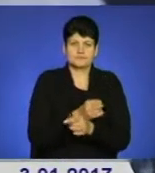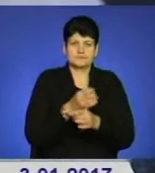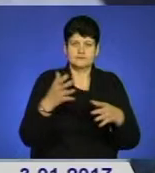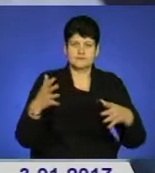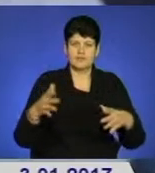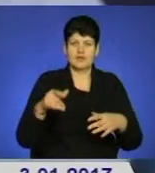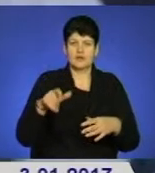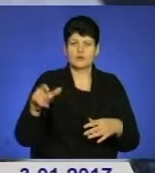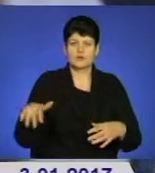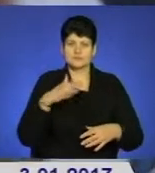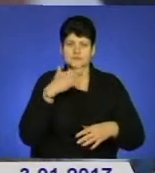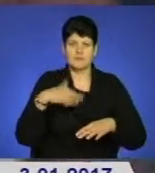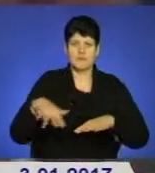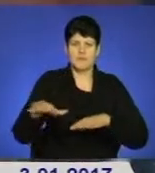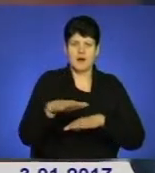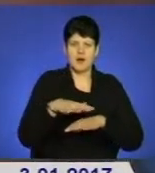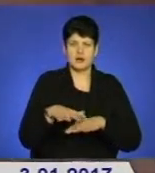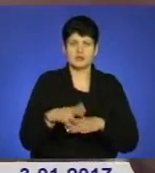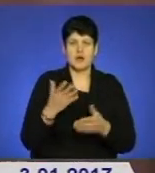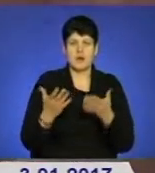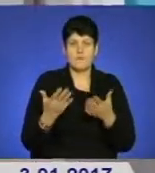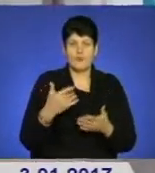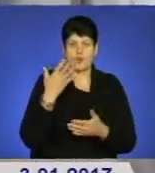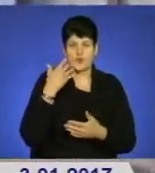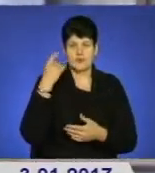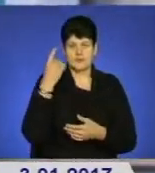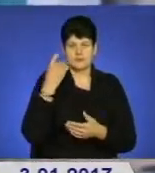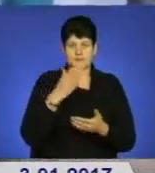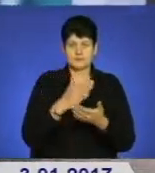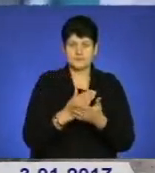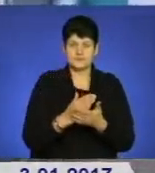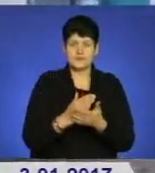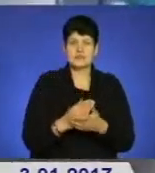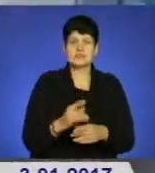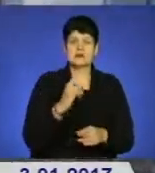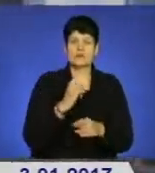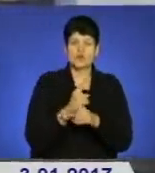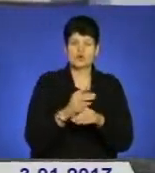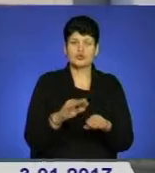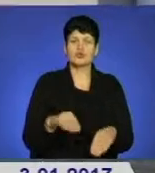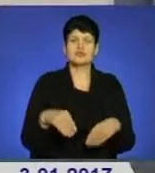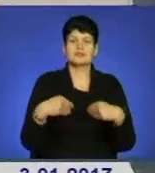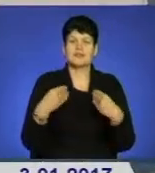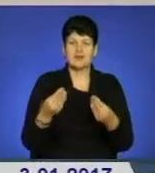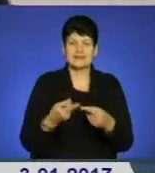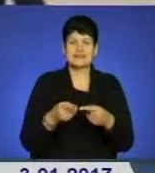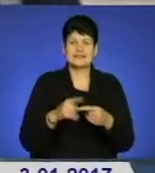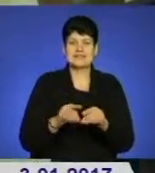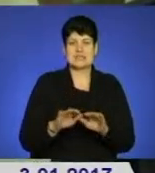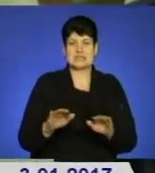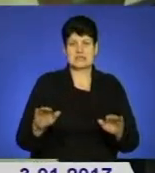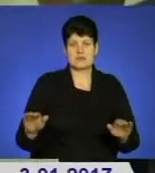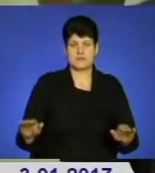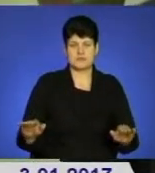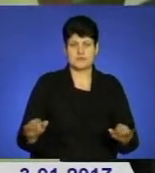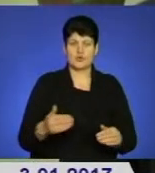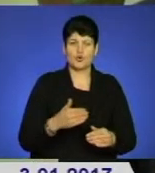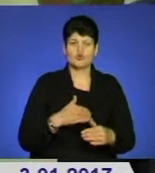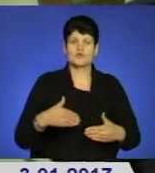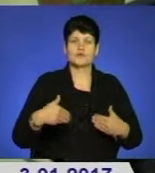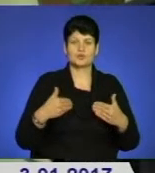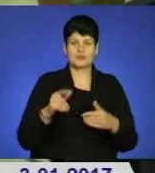в людних місцях, перебуваючи в стані алкогольного сп'яніння. Заборонено давати такі вибухонебезпечні речі дітям. Хочу звернутися до